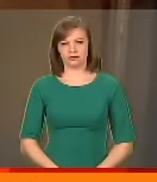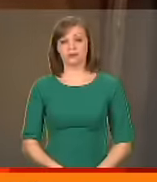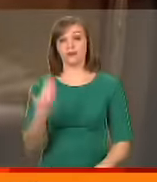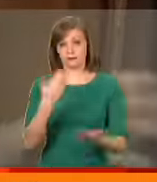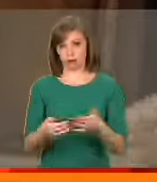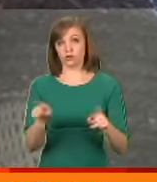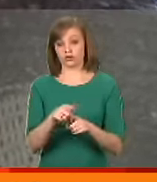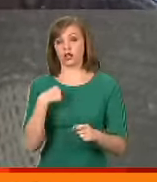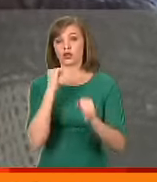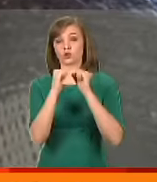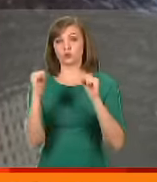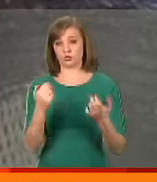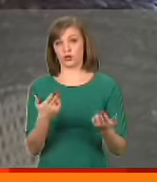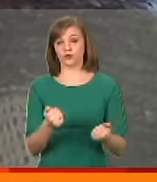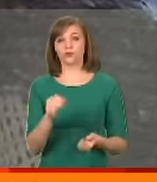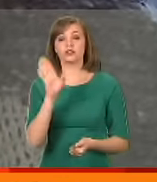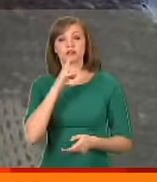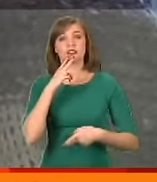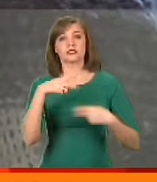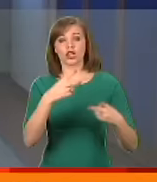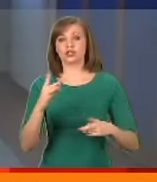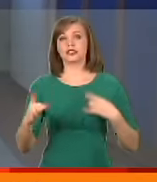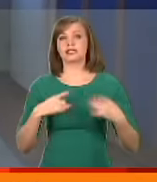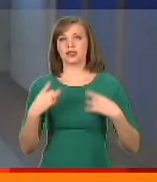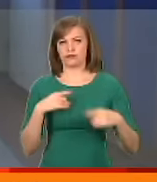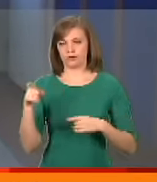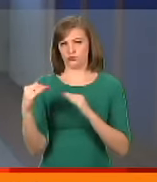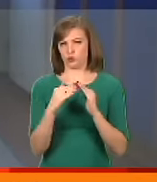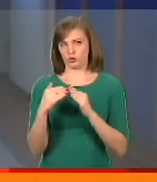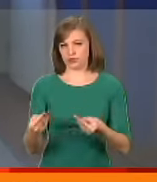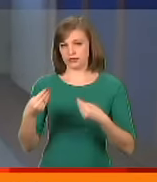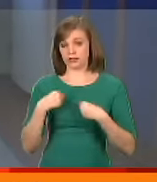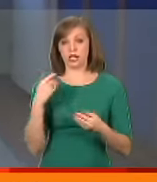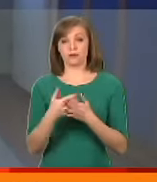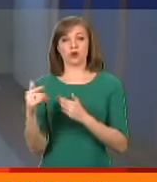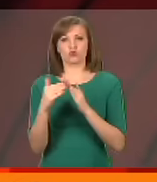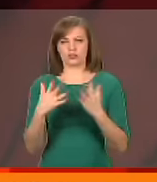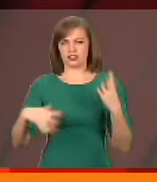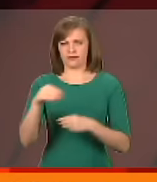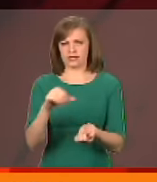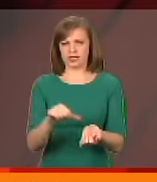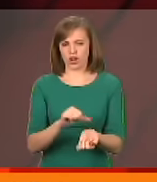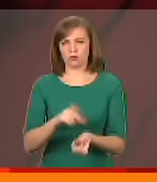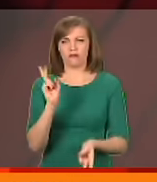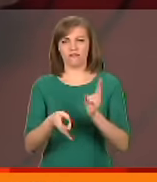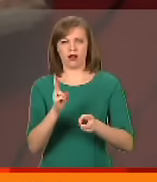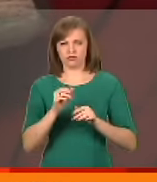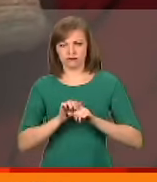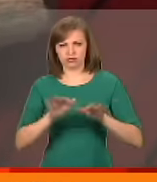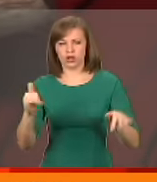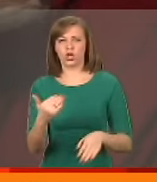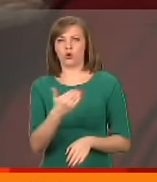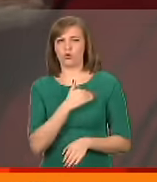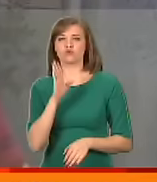Ось так я стукаю. Старенька скаржиться, нерви їй роблять сусіди. Вони, мовляв, усі наркомани, варять якесь зілля і хочуть